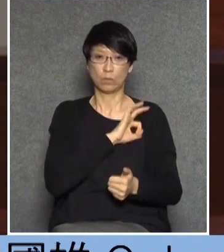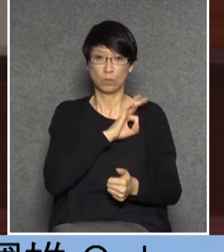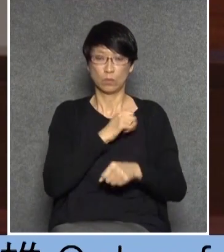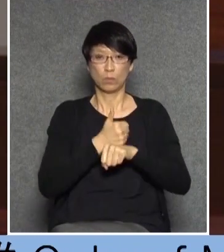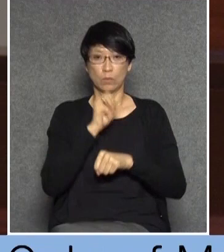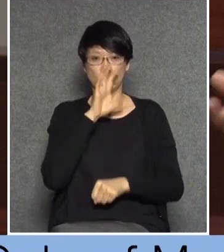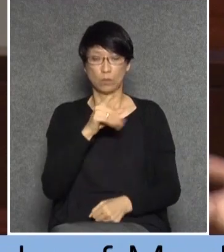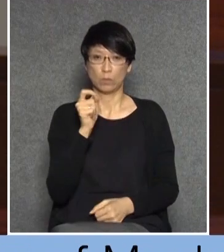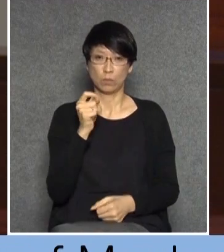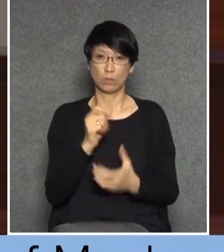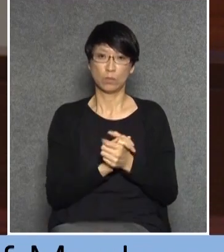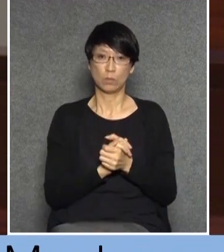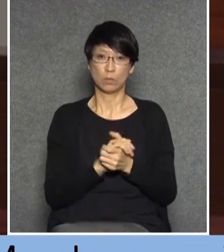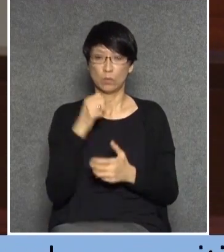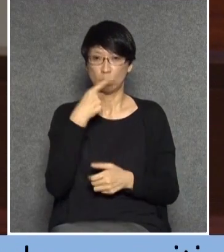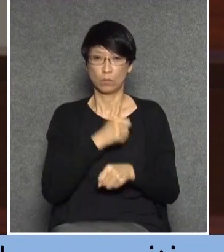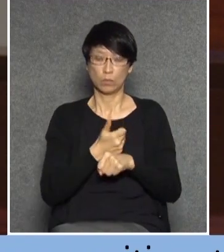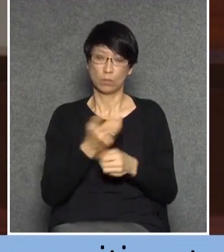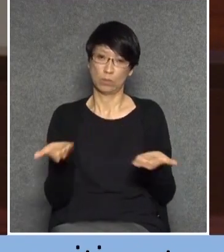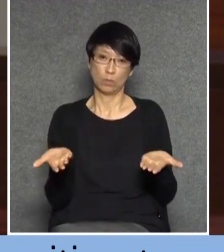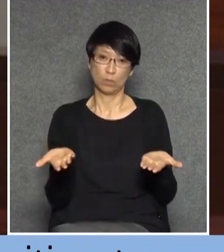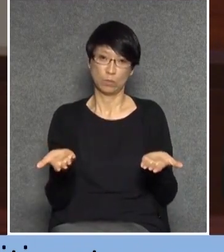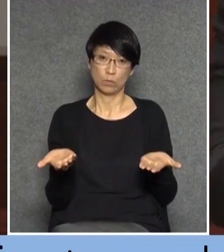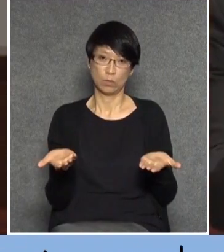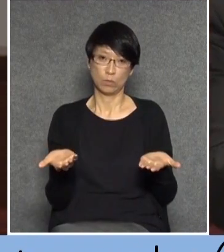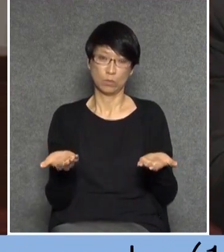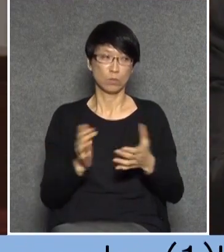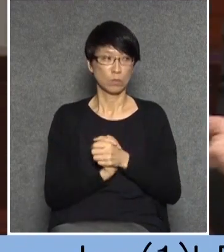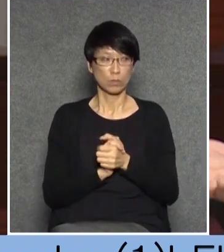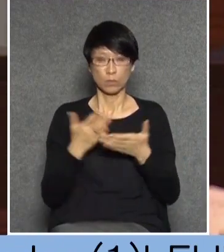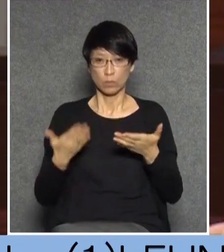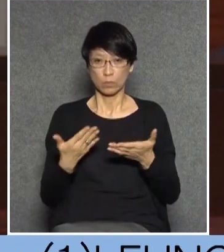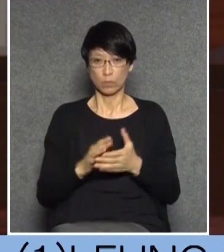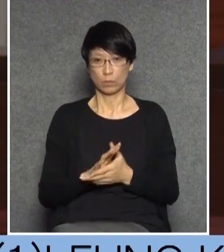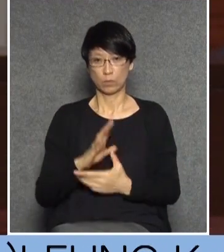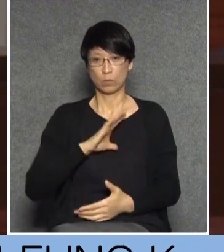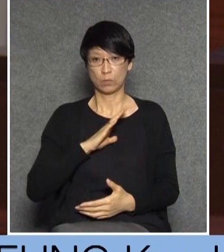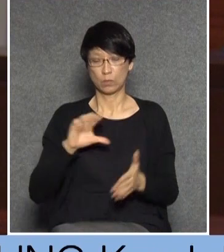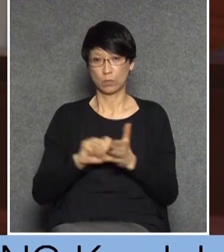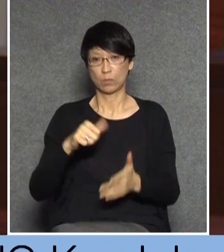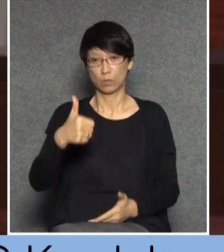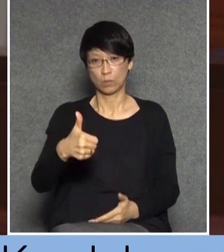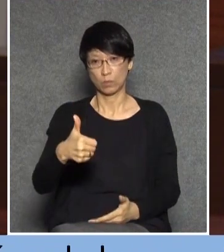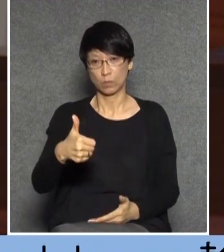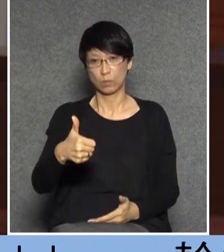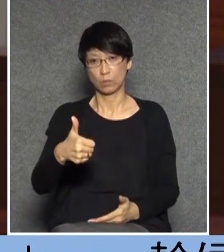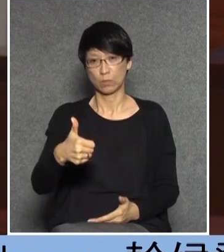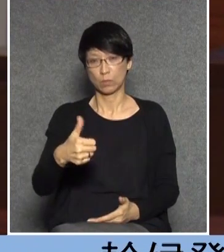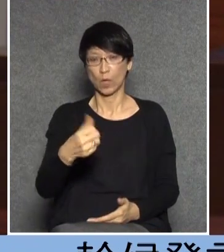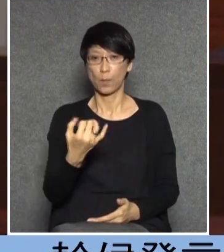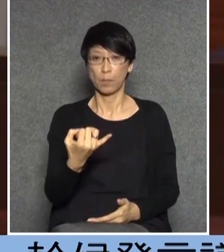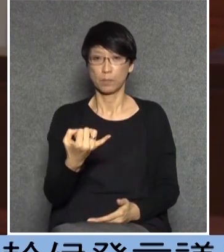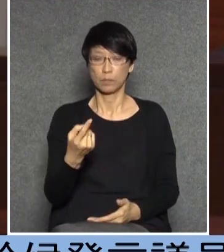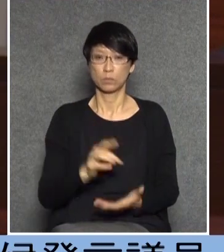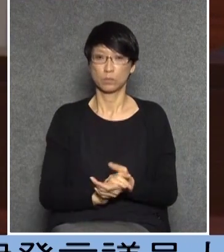一下之外，有什麼機會說呢？是不是今天這些場合最好啦，大佬，是不是？那又要被